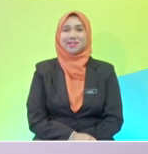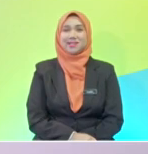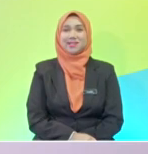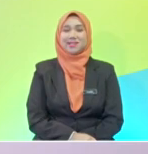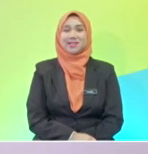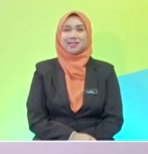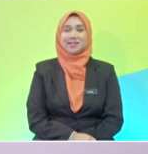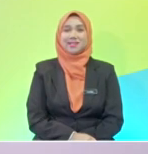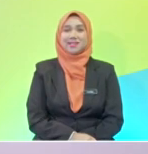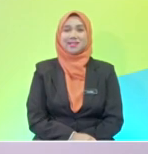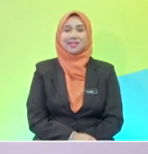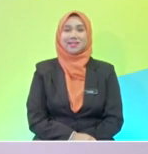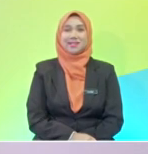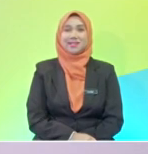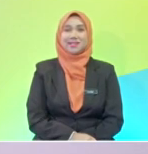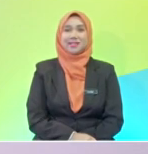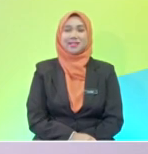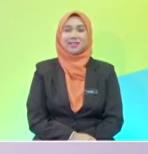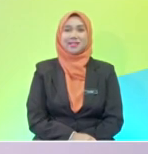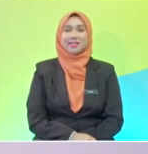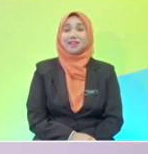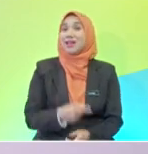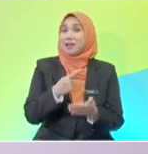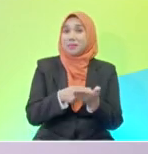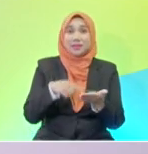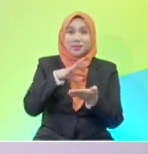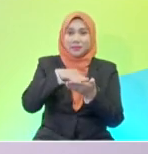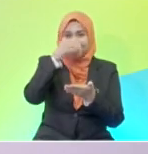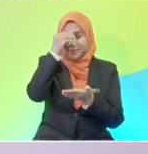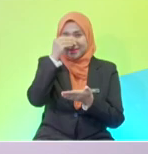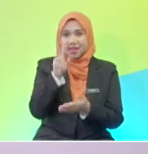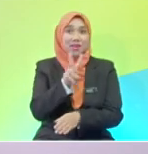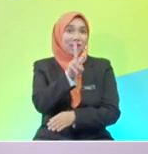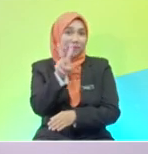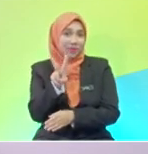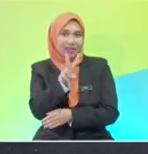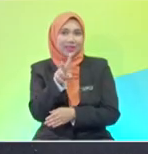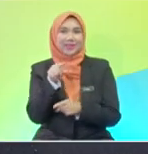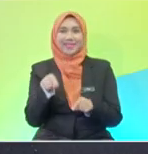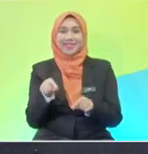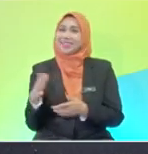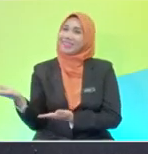sebelum kita teruskan apa yang kita belajar apa kata yang kita tengok video ini dulu video lucu